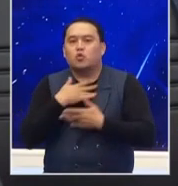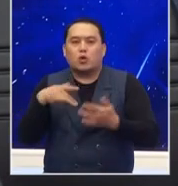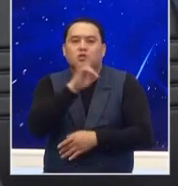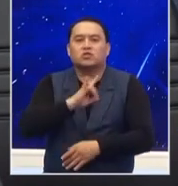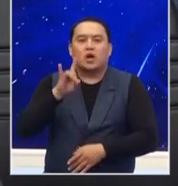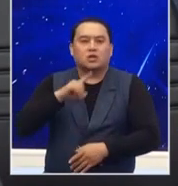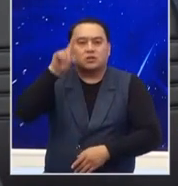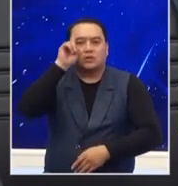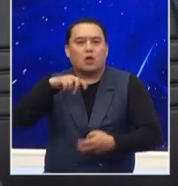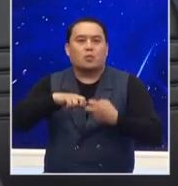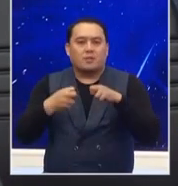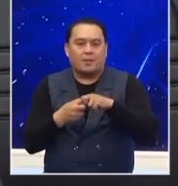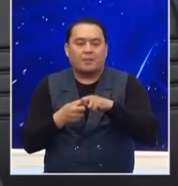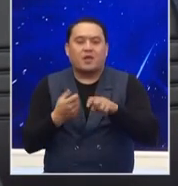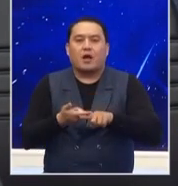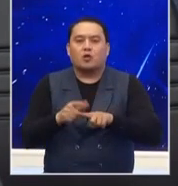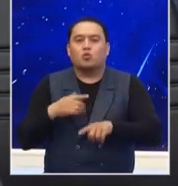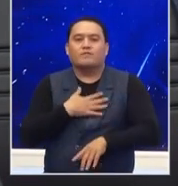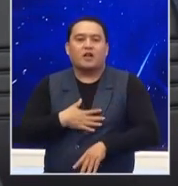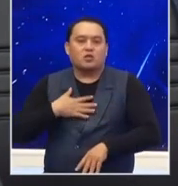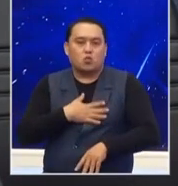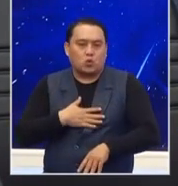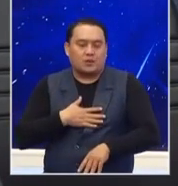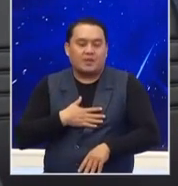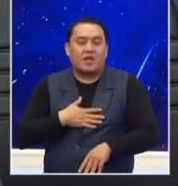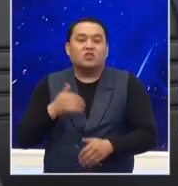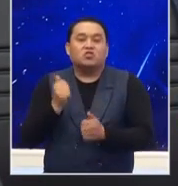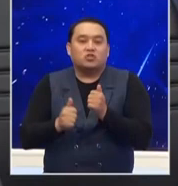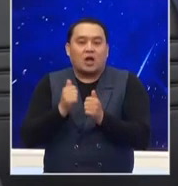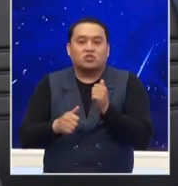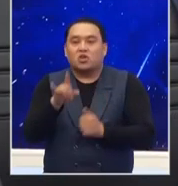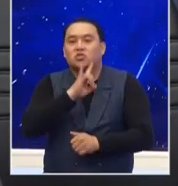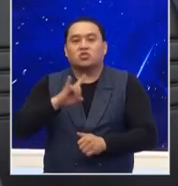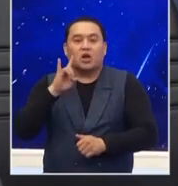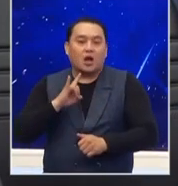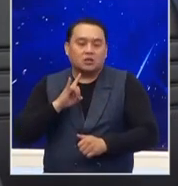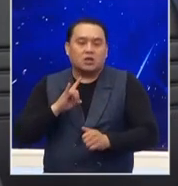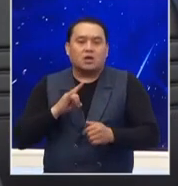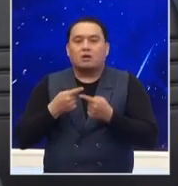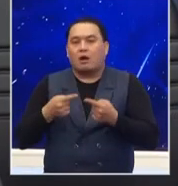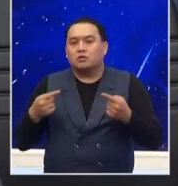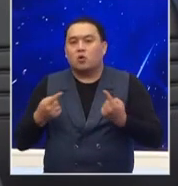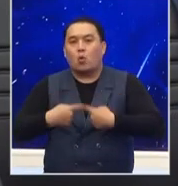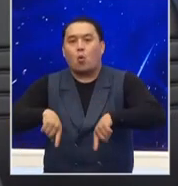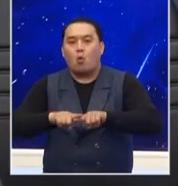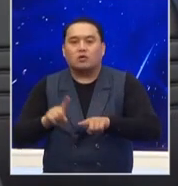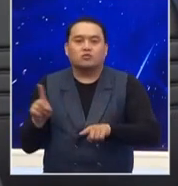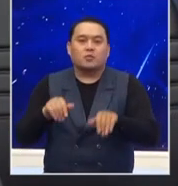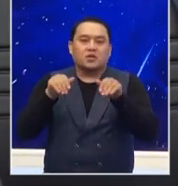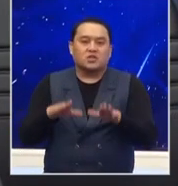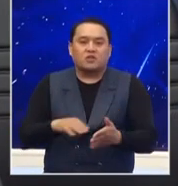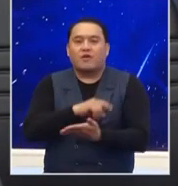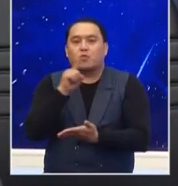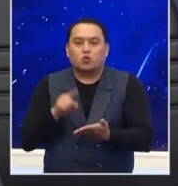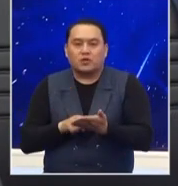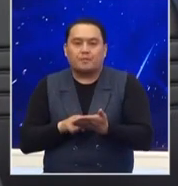женщинами, знаю проблемы, которые их волнуют. Часто женщинам приходится обивать пороги различных органов, чтобы решать свои